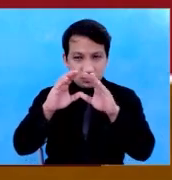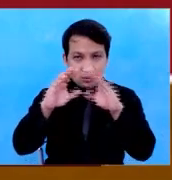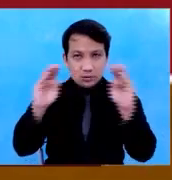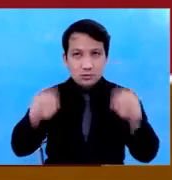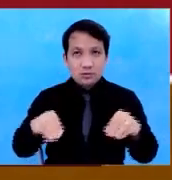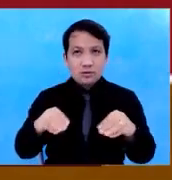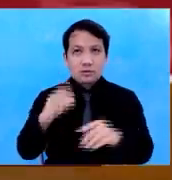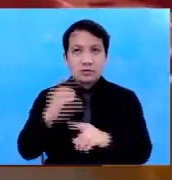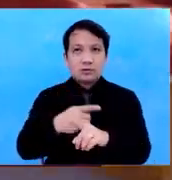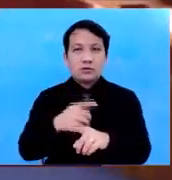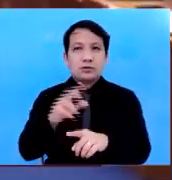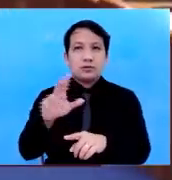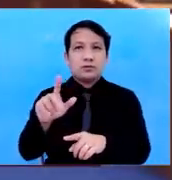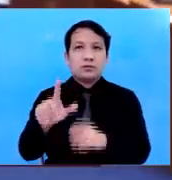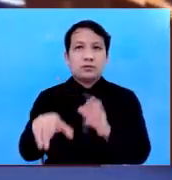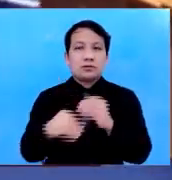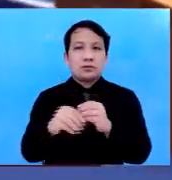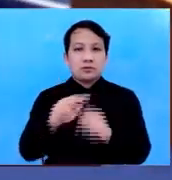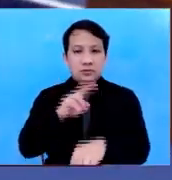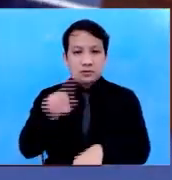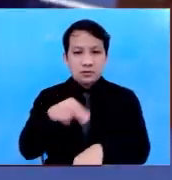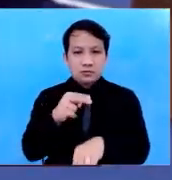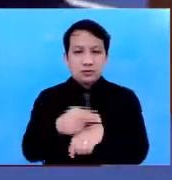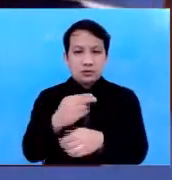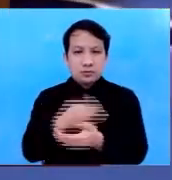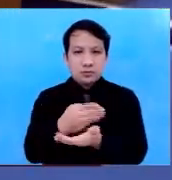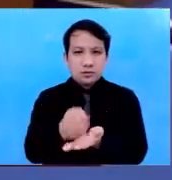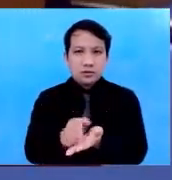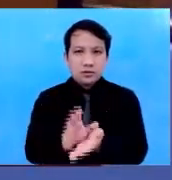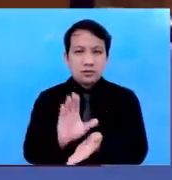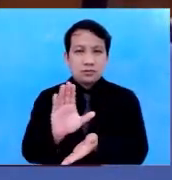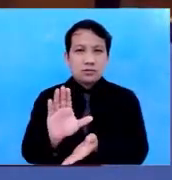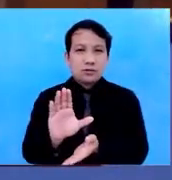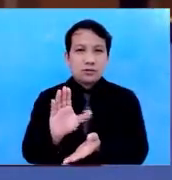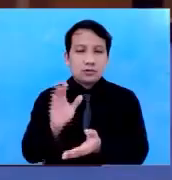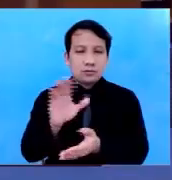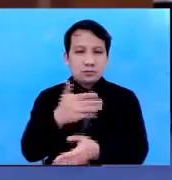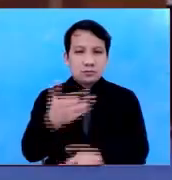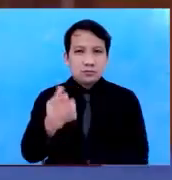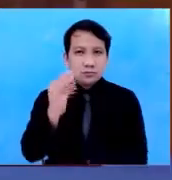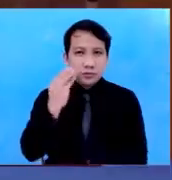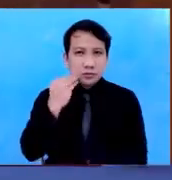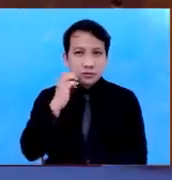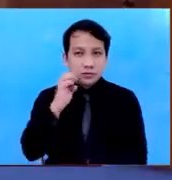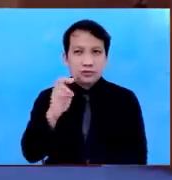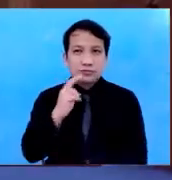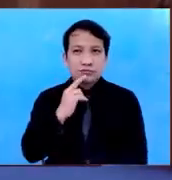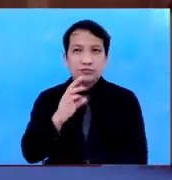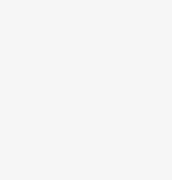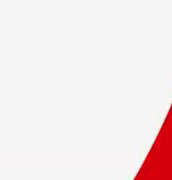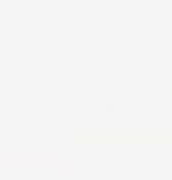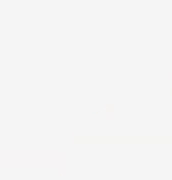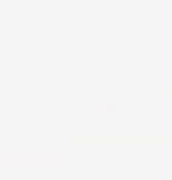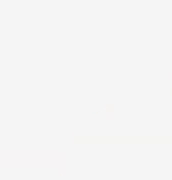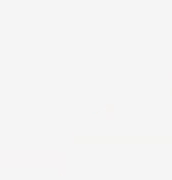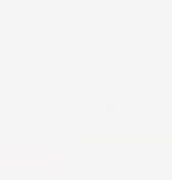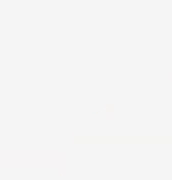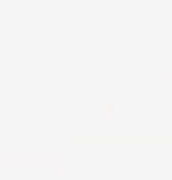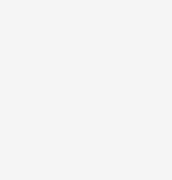Disyembre ang pambansang pondo. Nagbabalita mula sa Frontline, Marian Enriquez, News 5.